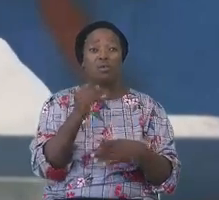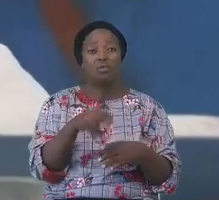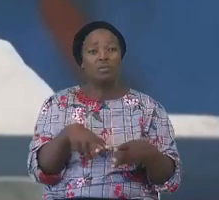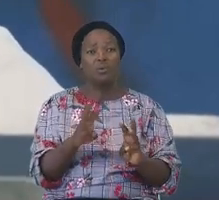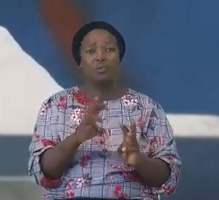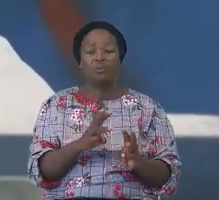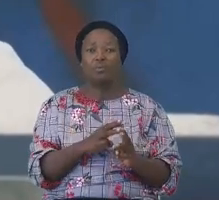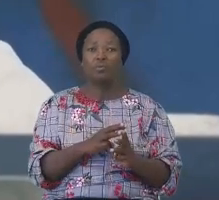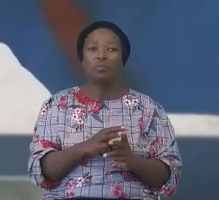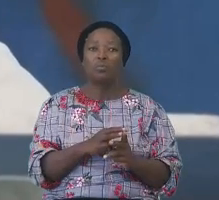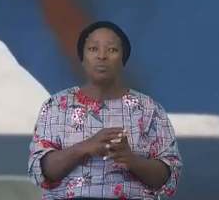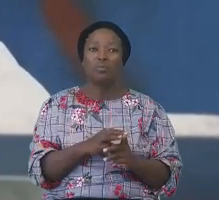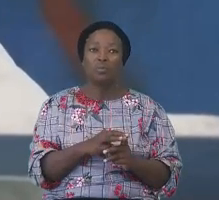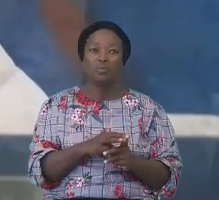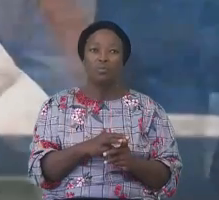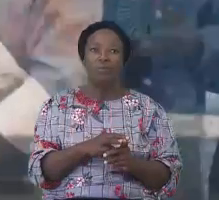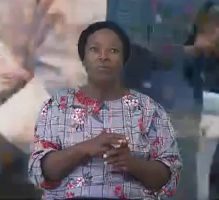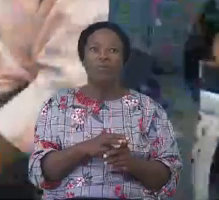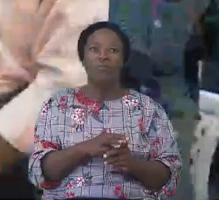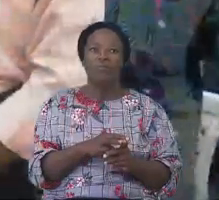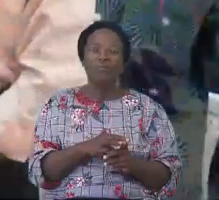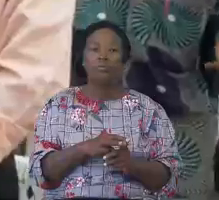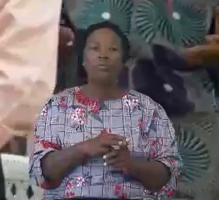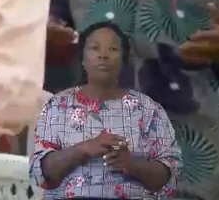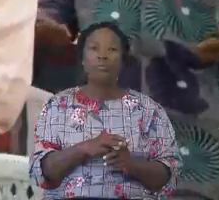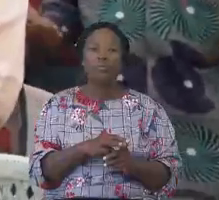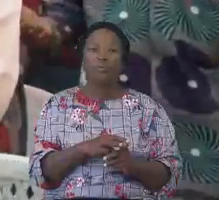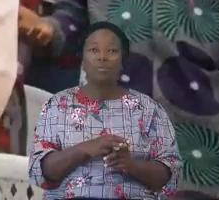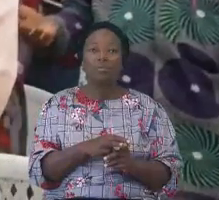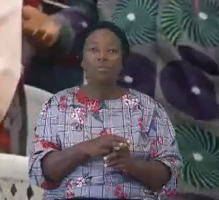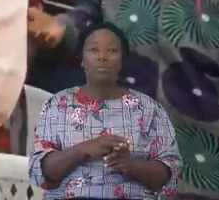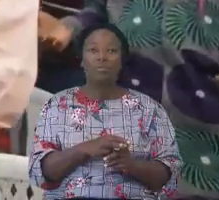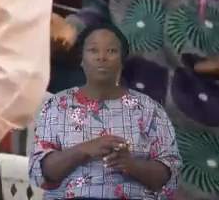Le châtiment pour toujours est ôté.